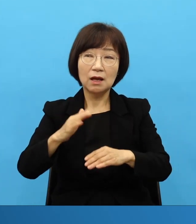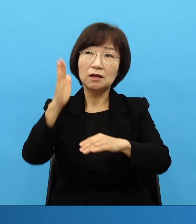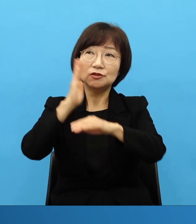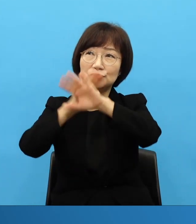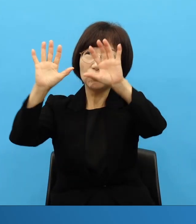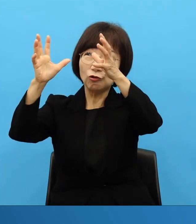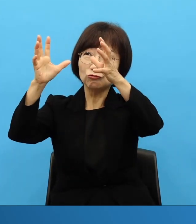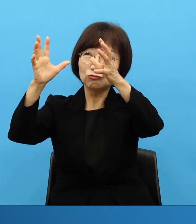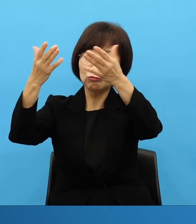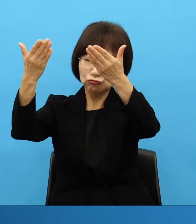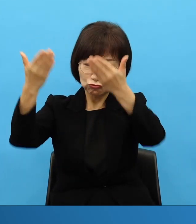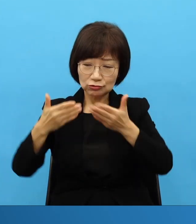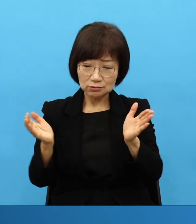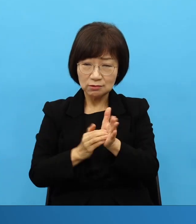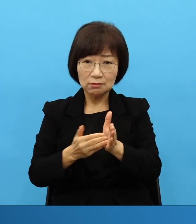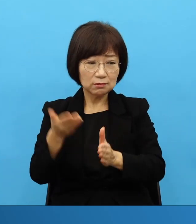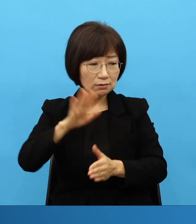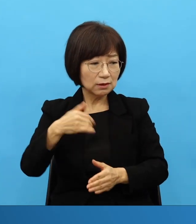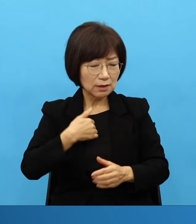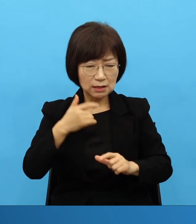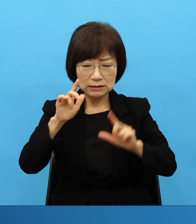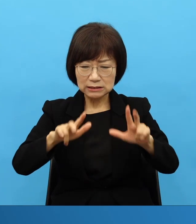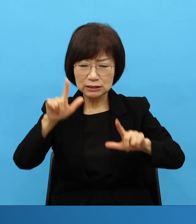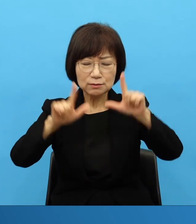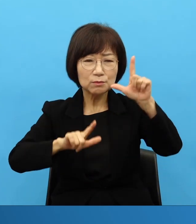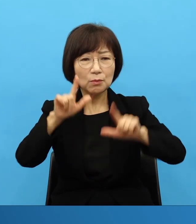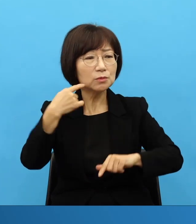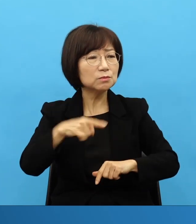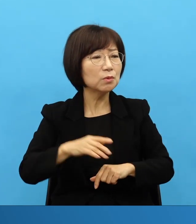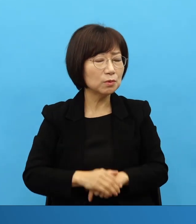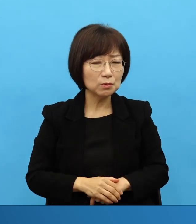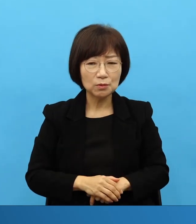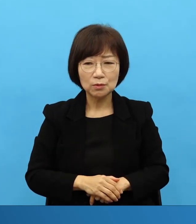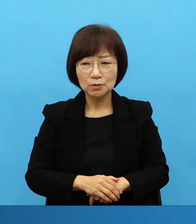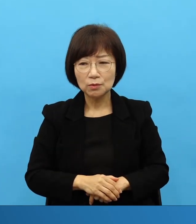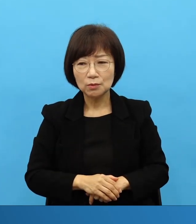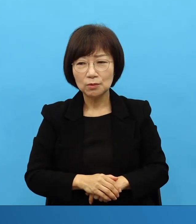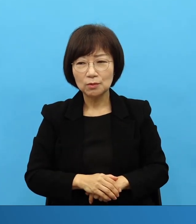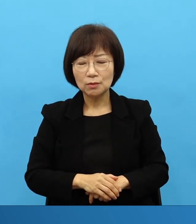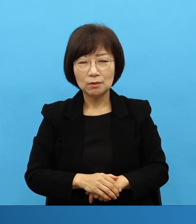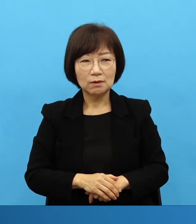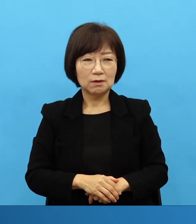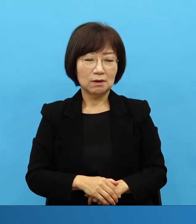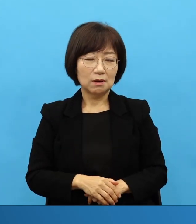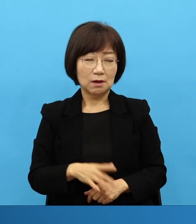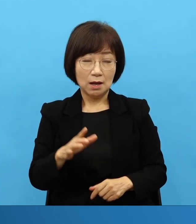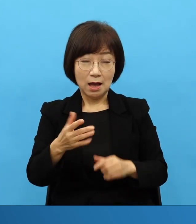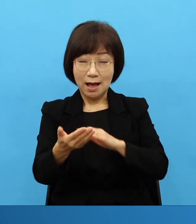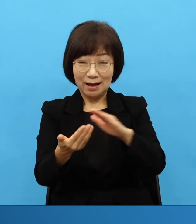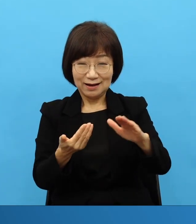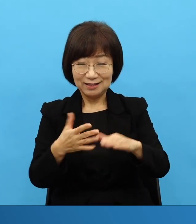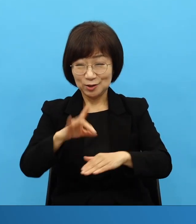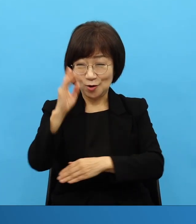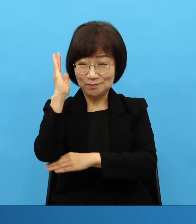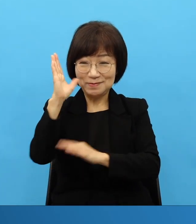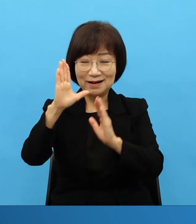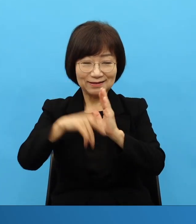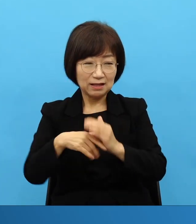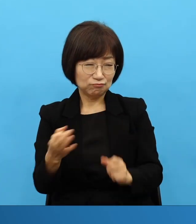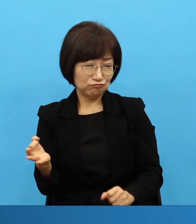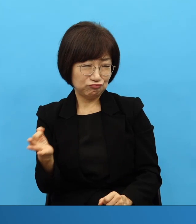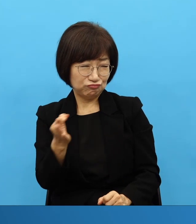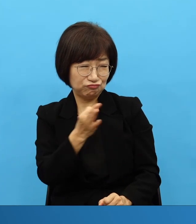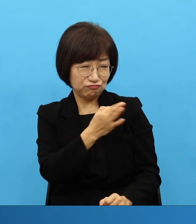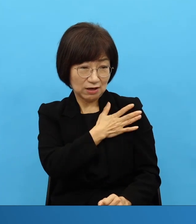거지요. I'm from heaven, but I'm a beggar. 마치 그 부동산 거지처럼요. 천국 거지예요. Just like that man who possessed a lot of land, he was a beggar. I